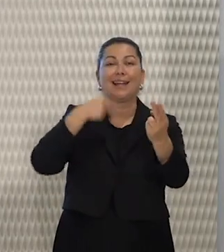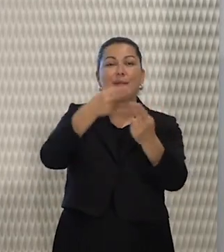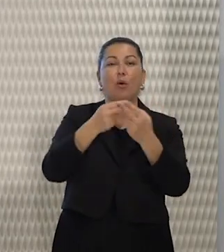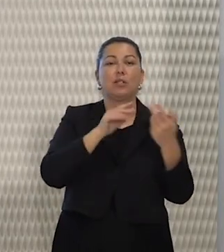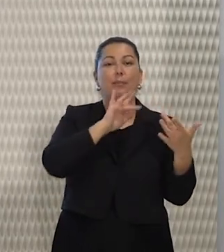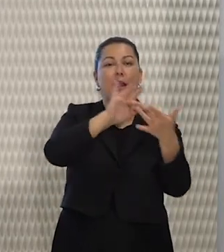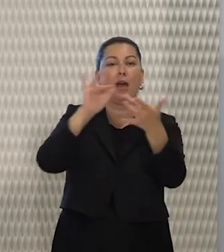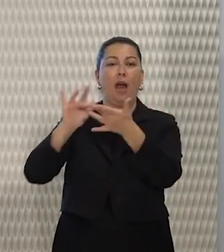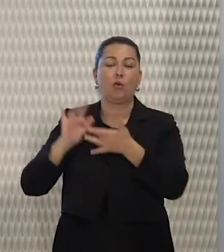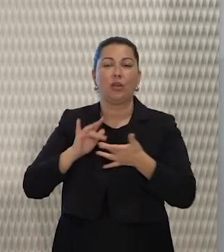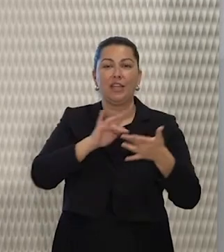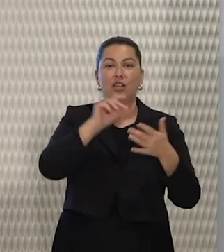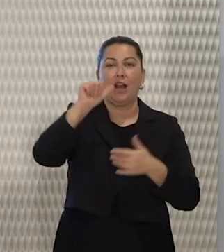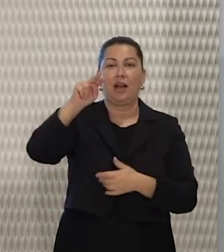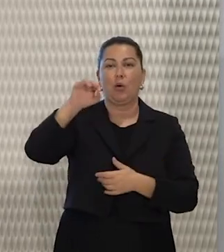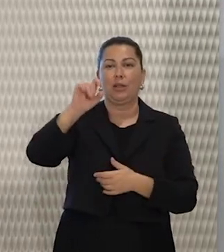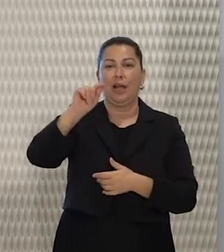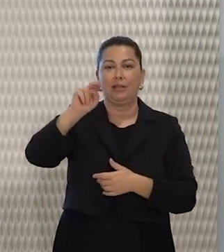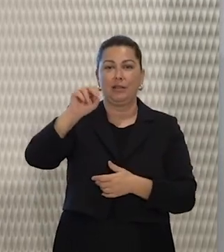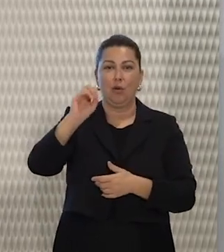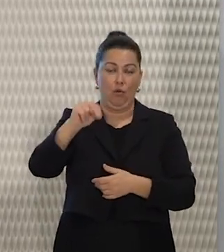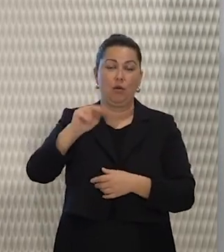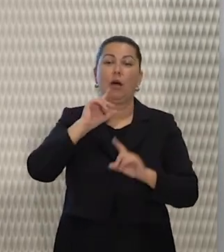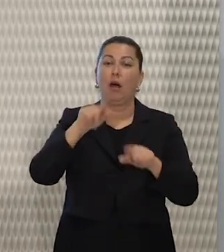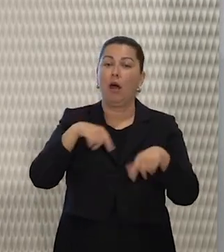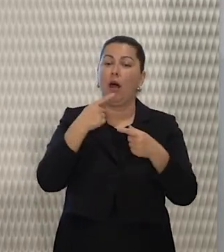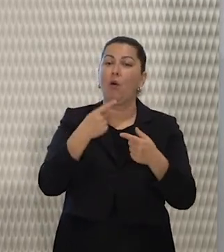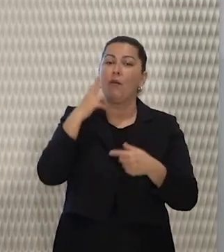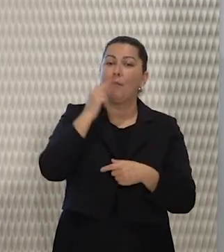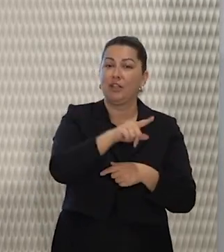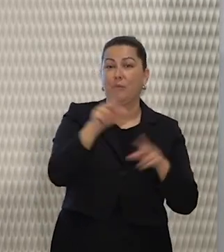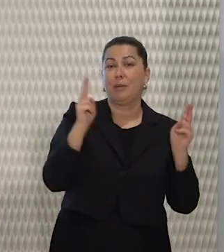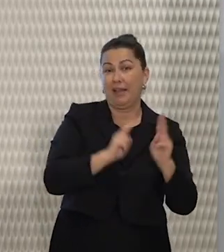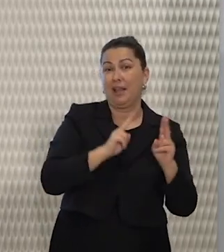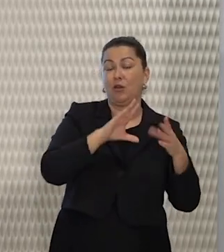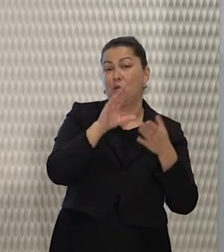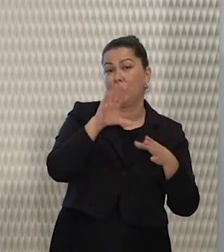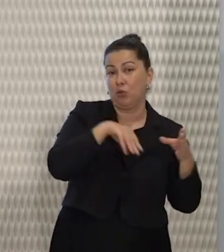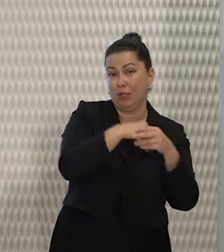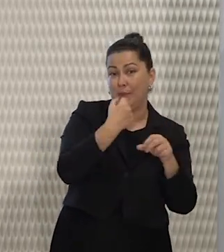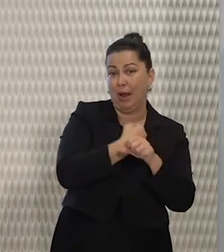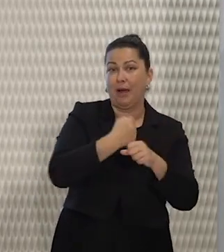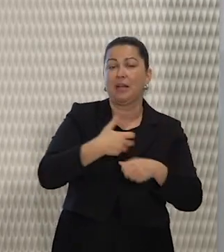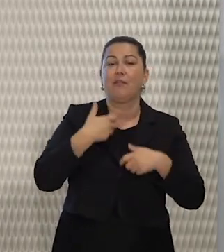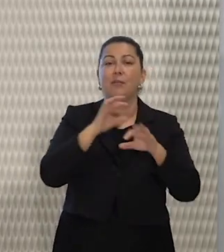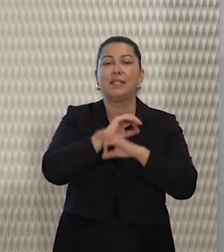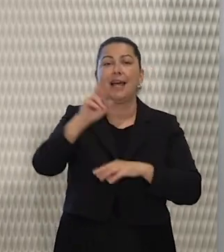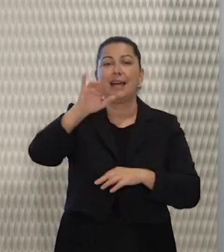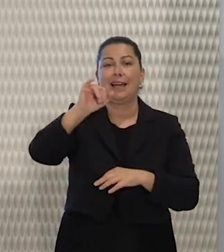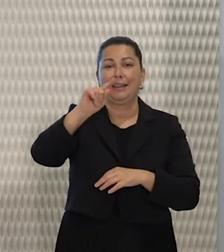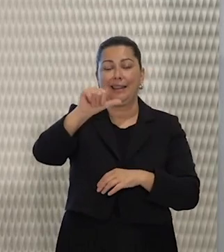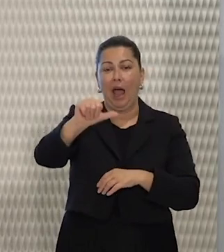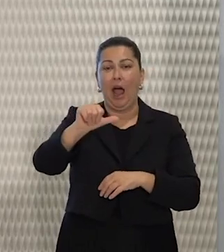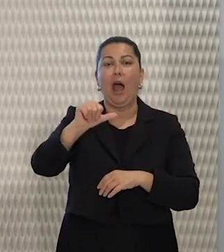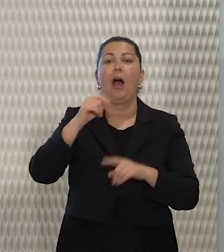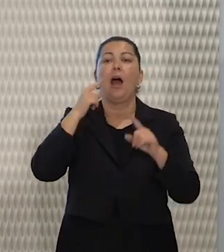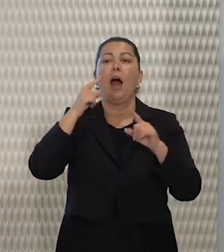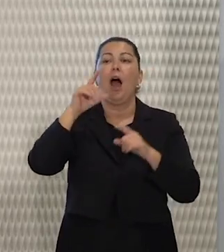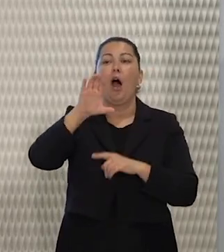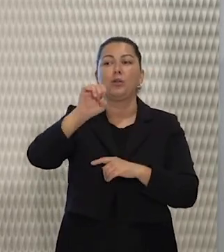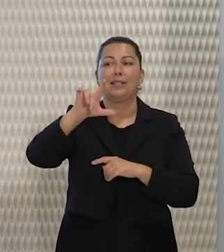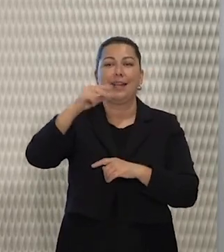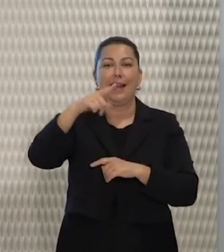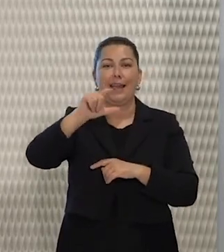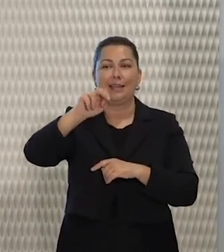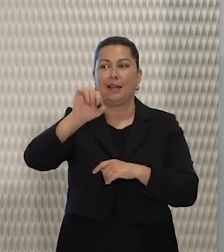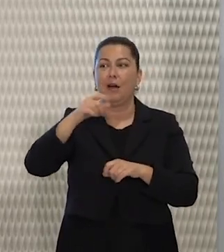mit Behinderung einsetzt und zwar ihre Talente, ihre Stärken einsetzt. Ich freue mich jetzt sehr, dass wir Rita Außerlechner und Lukas Fischer bei uns haben